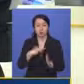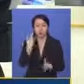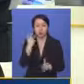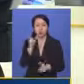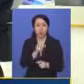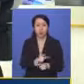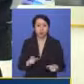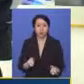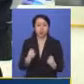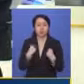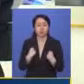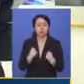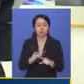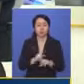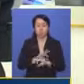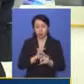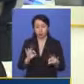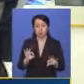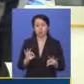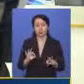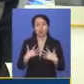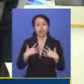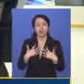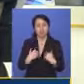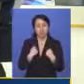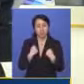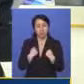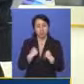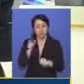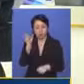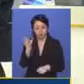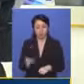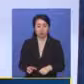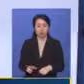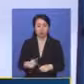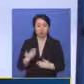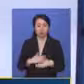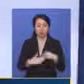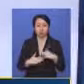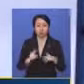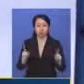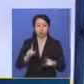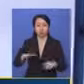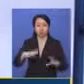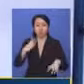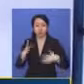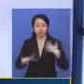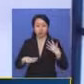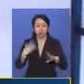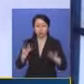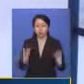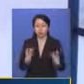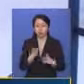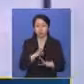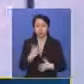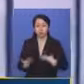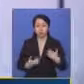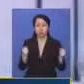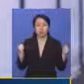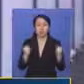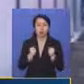спортом, это же здорово. И здоровье человека в его руках. А чтобы после тренировки хоккеистам не приходилось идти по морозу